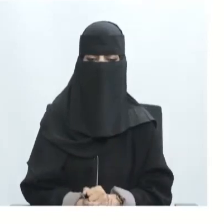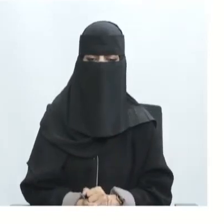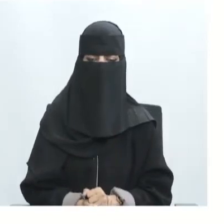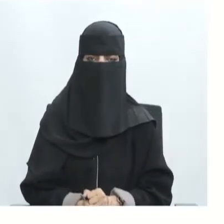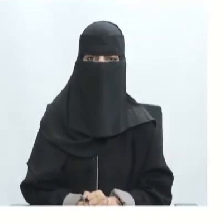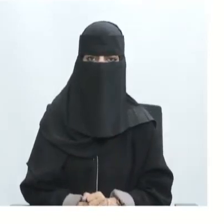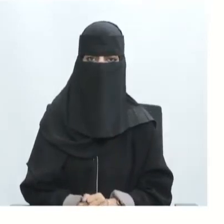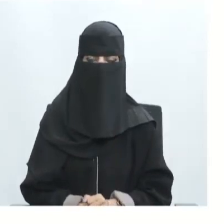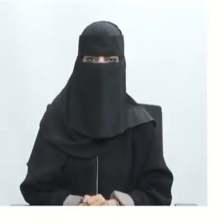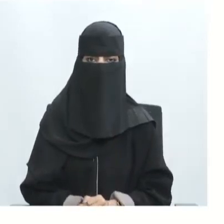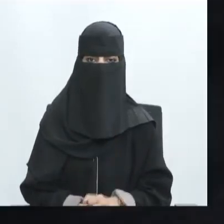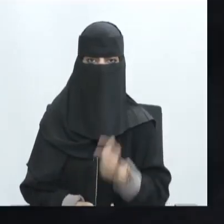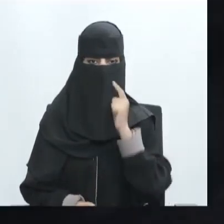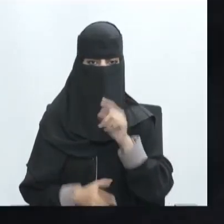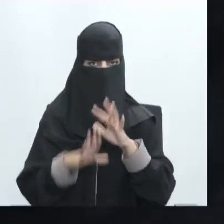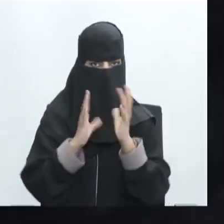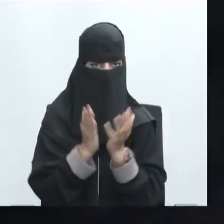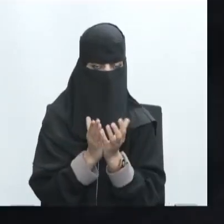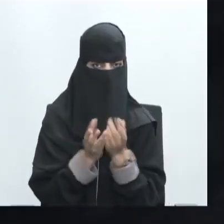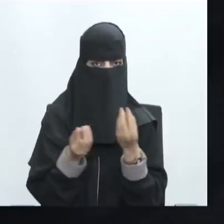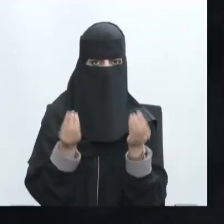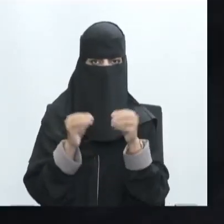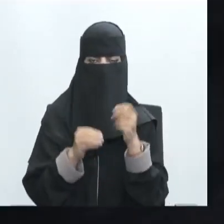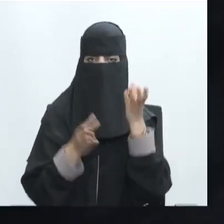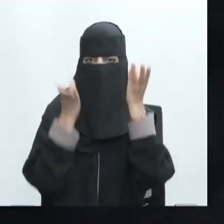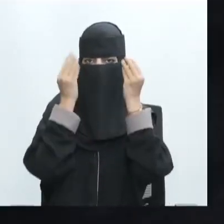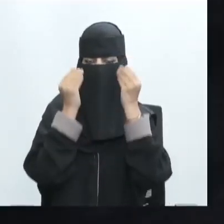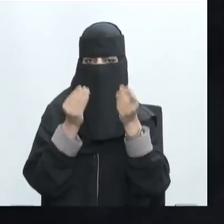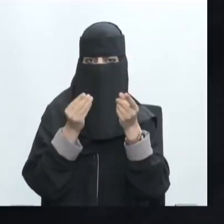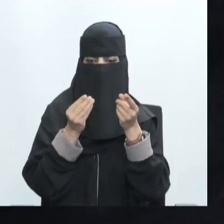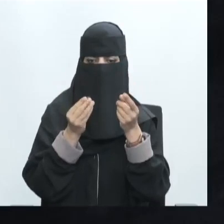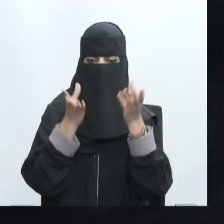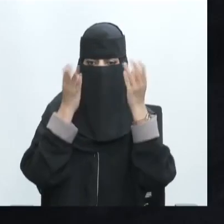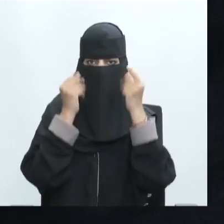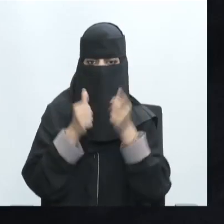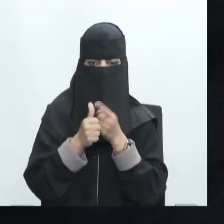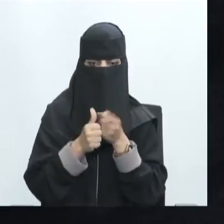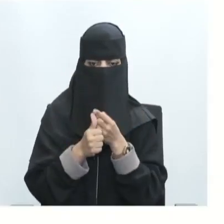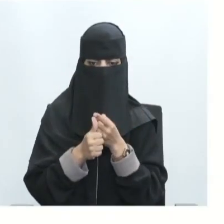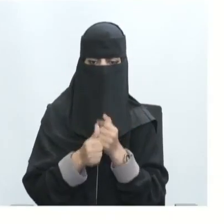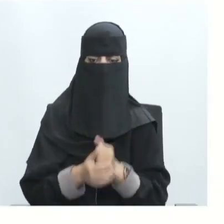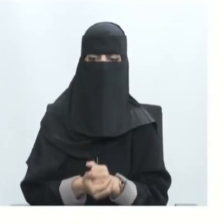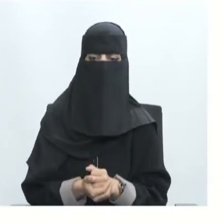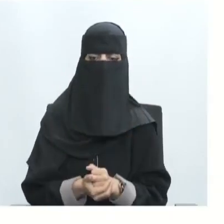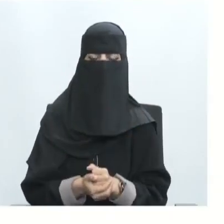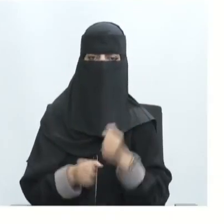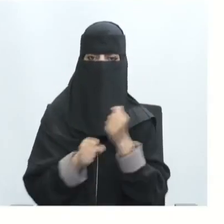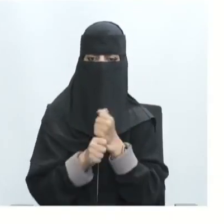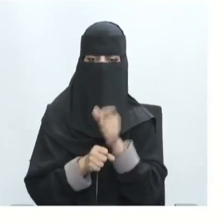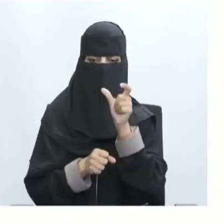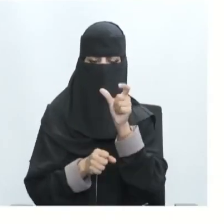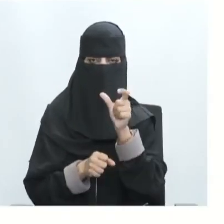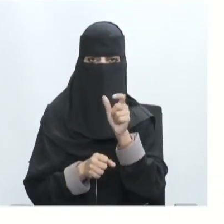الحرجه لدينا مجموعه من الاضاءات الاضاءه الاولى استعملت